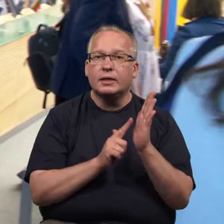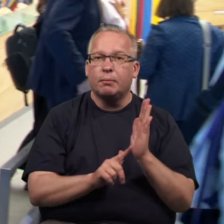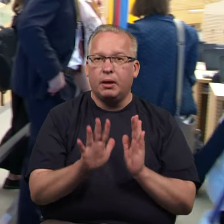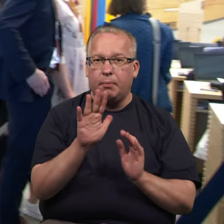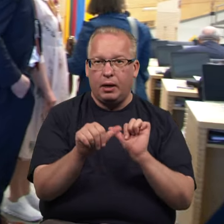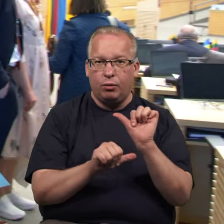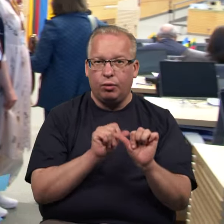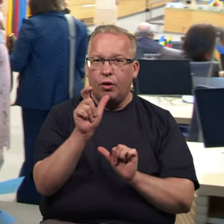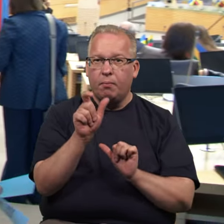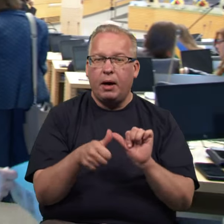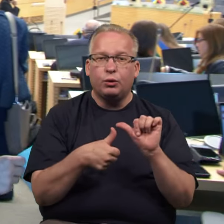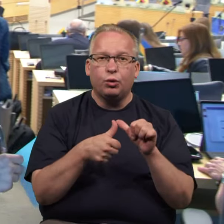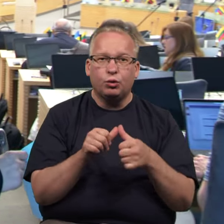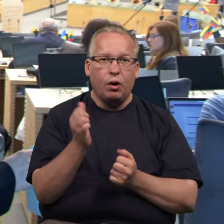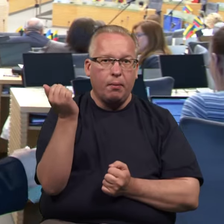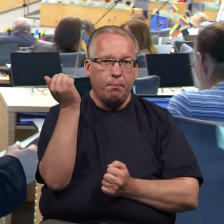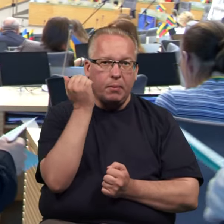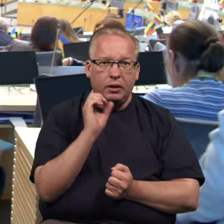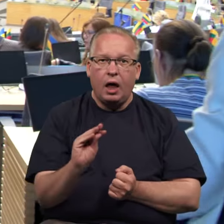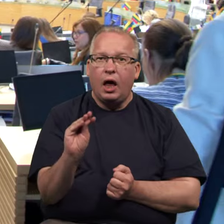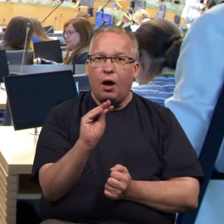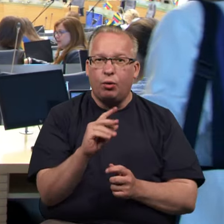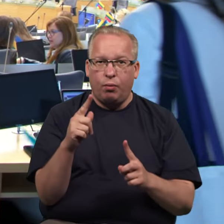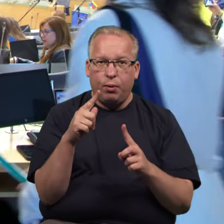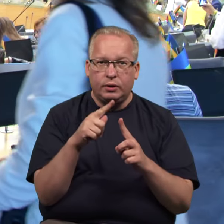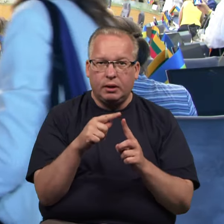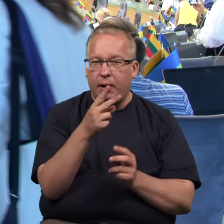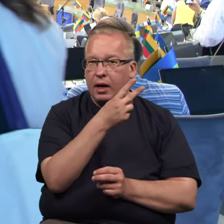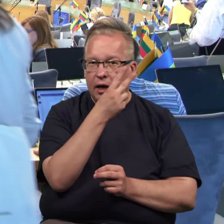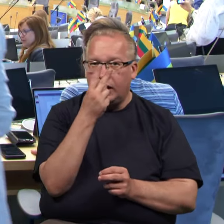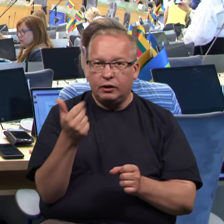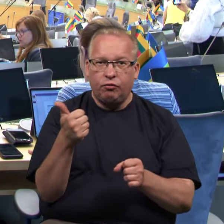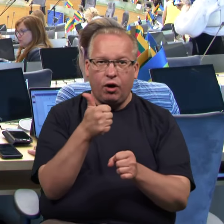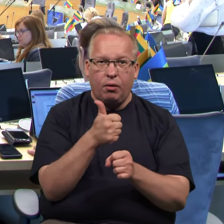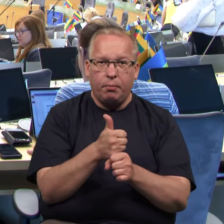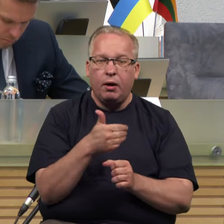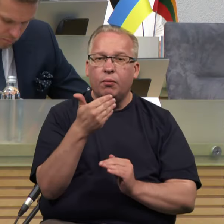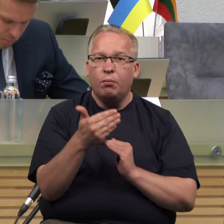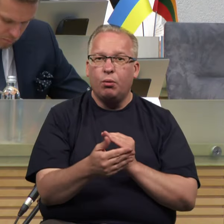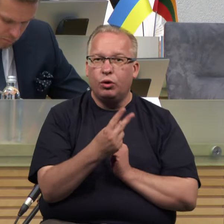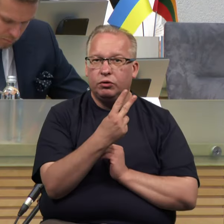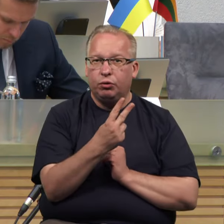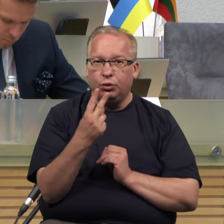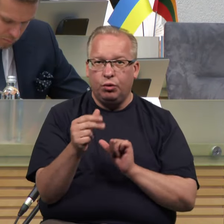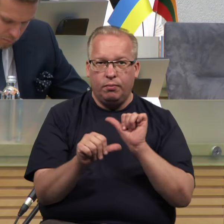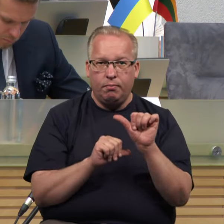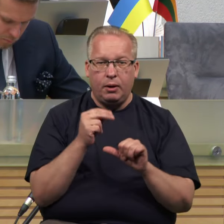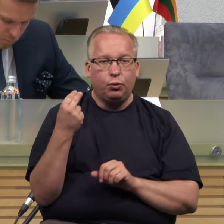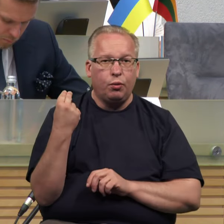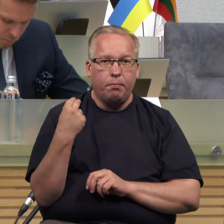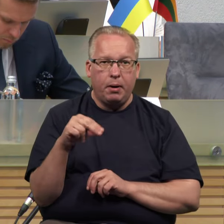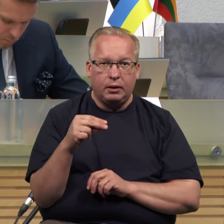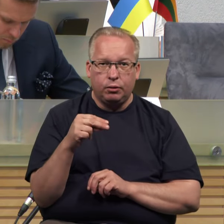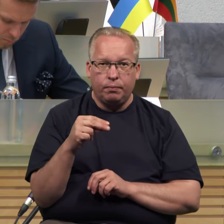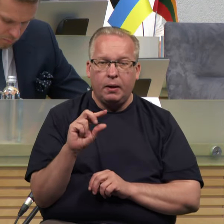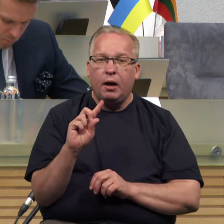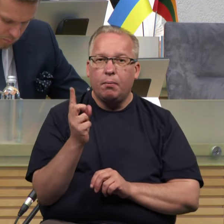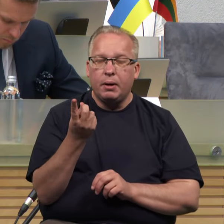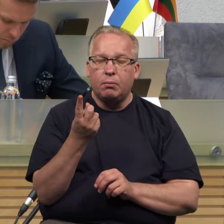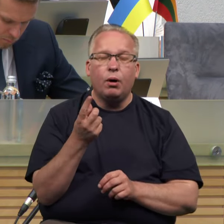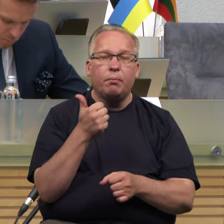75 metų sukaktį šiemet mininčiai Europos tarybai Lietuva pirmininkauja po 22 metų pertraukos. Pirmasis